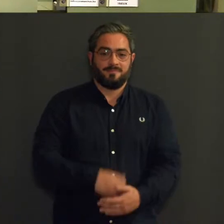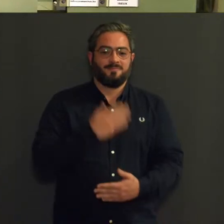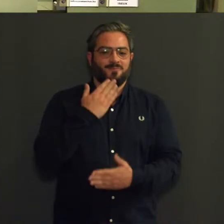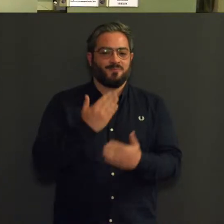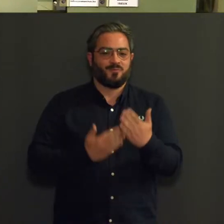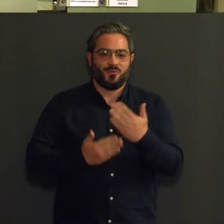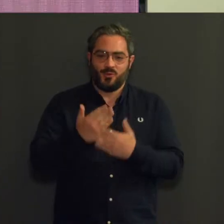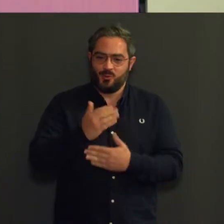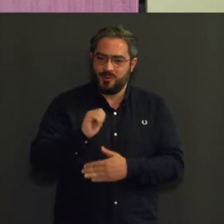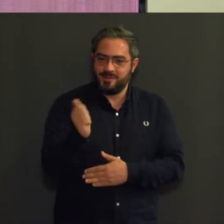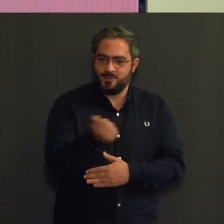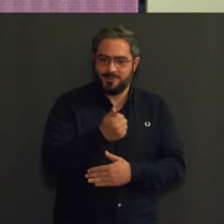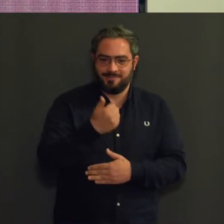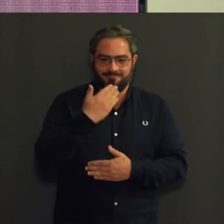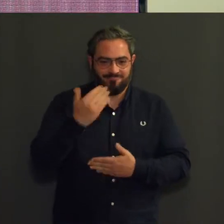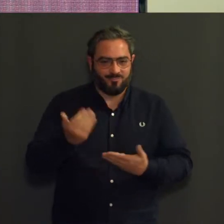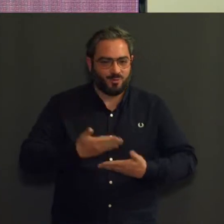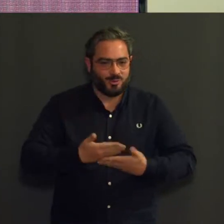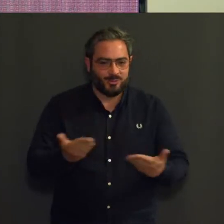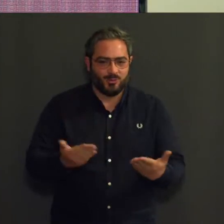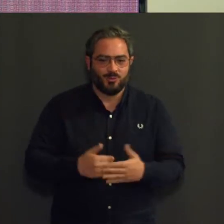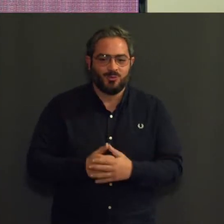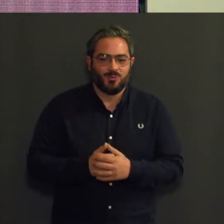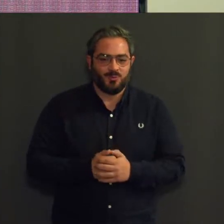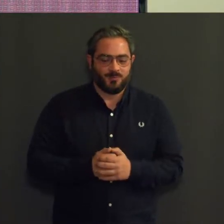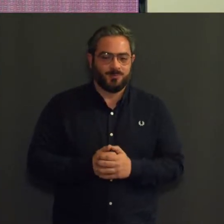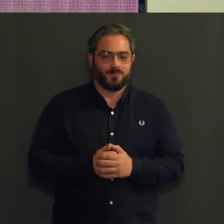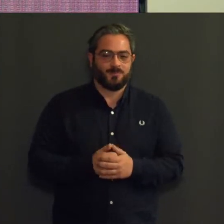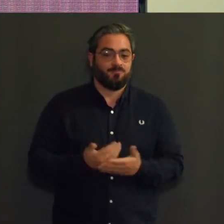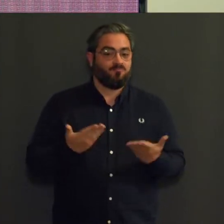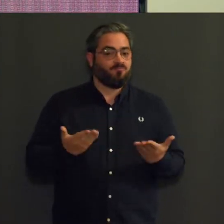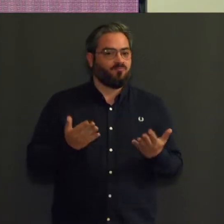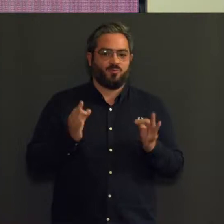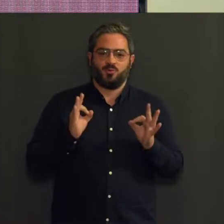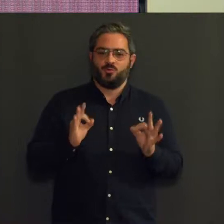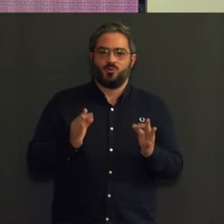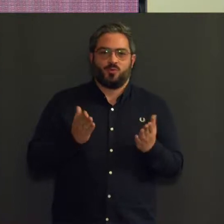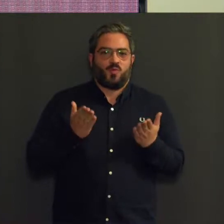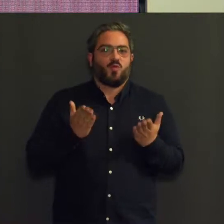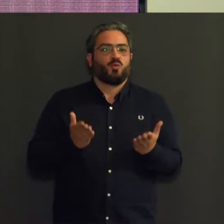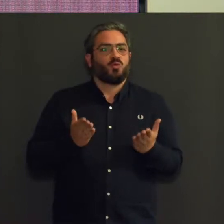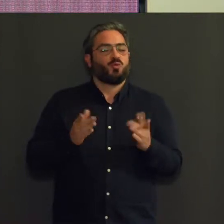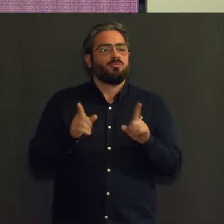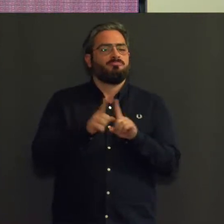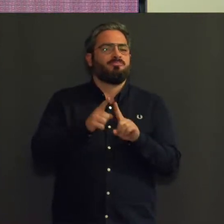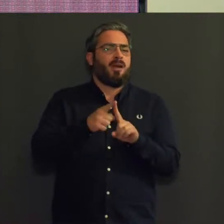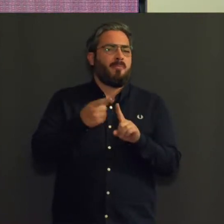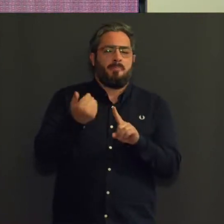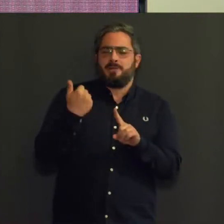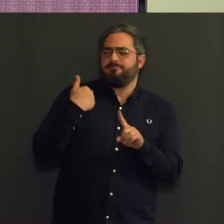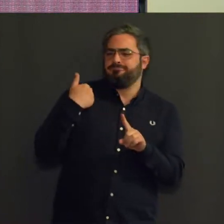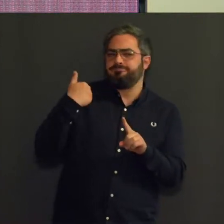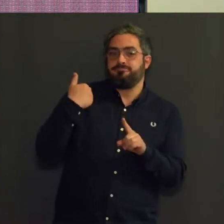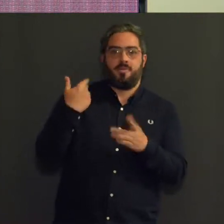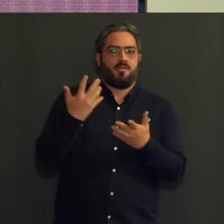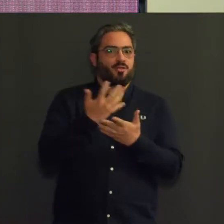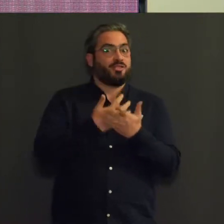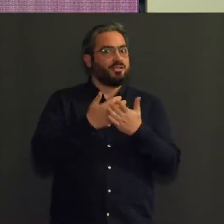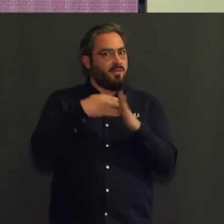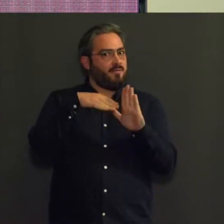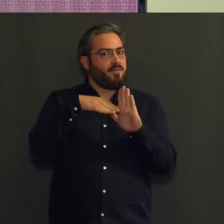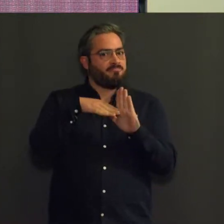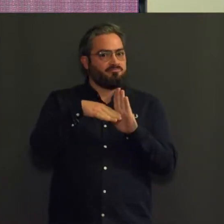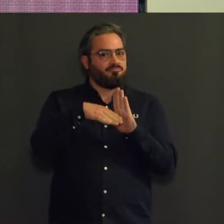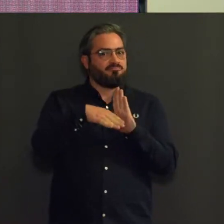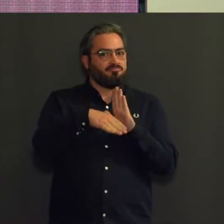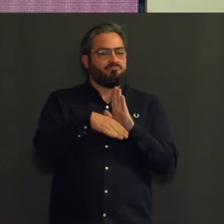Goedendag iedereen, bonjour à toutes, bonjour à tous. Alors, aujourd'hui aussi, comme il y a quelques jours, les chiffres vont dans le bon sens et nous sommes